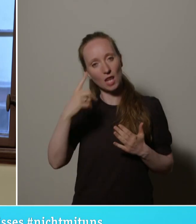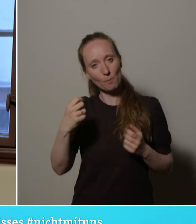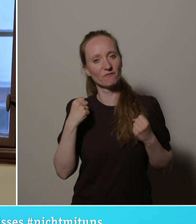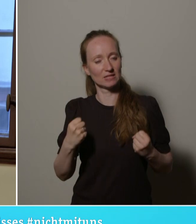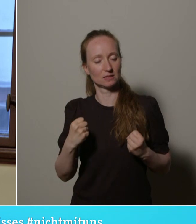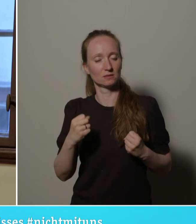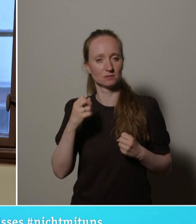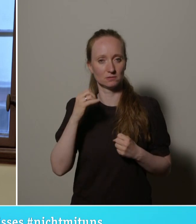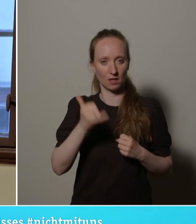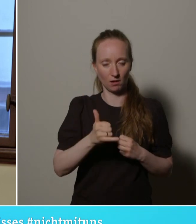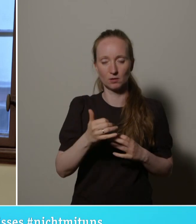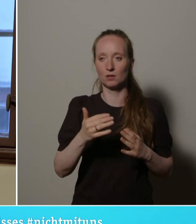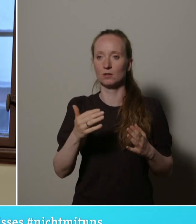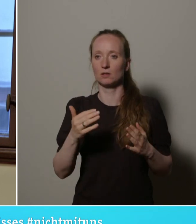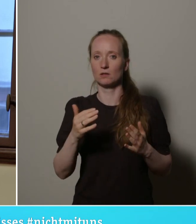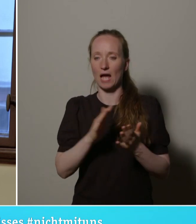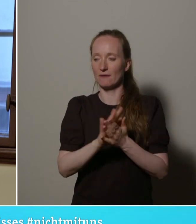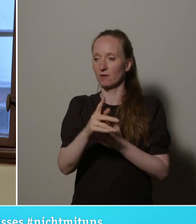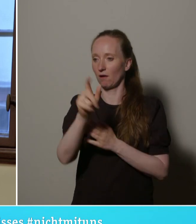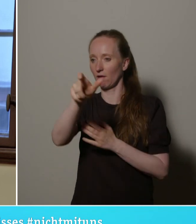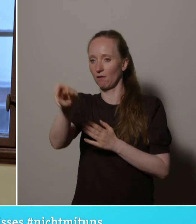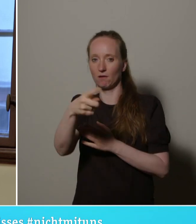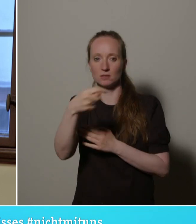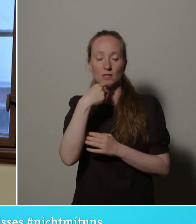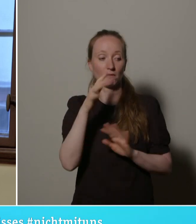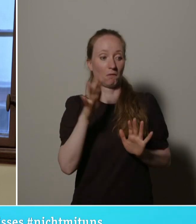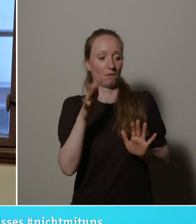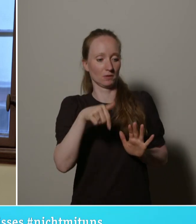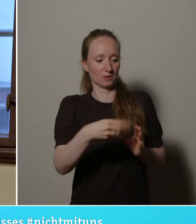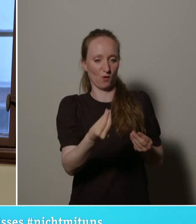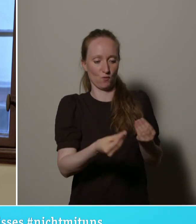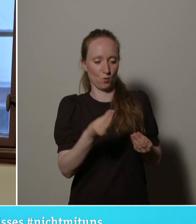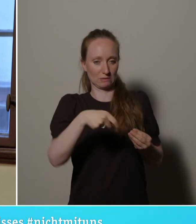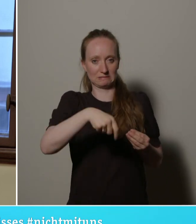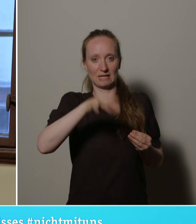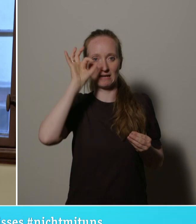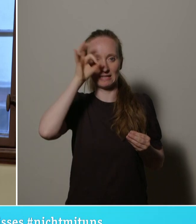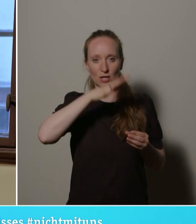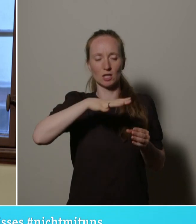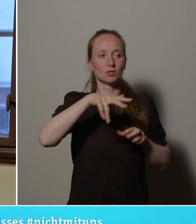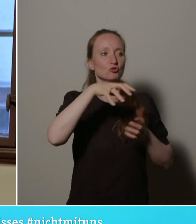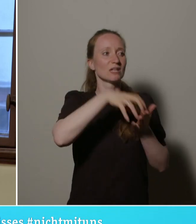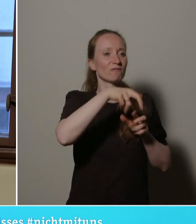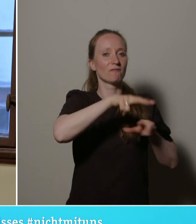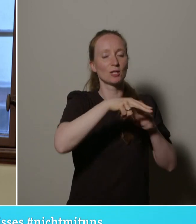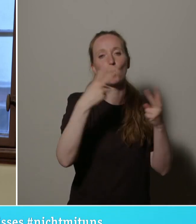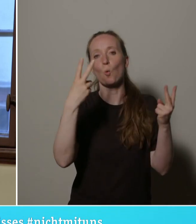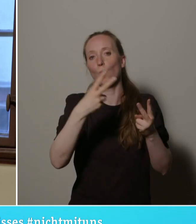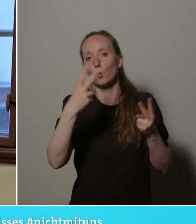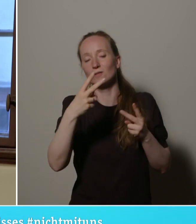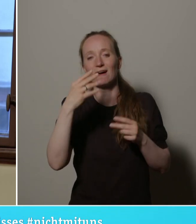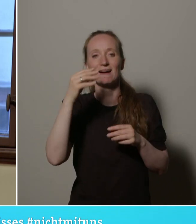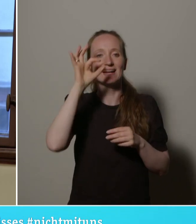hier nicht so stehen lassen, dass ein Eindruck entsteht, dass weder die Stadtverwaltung noch die